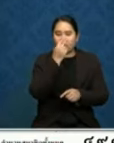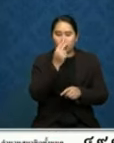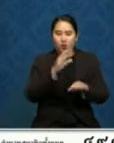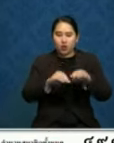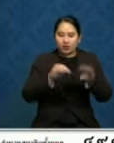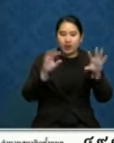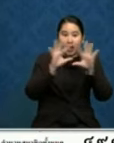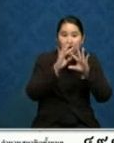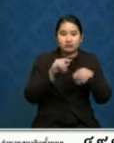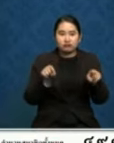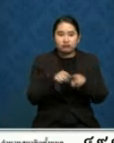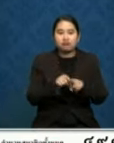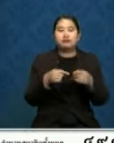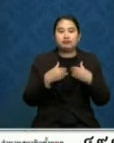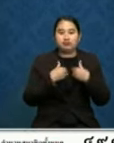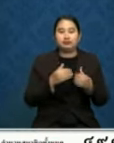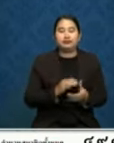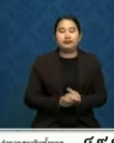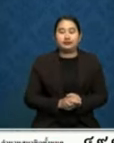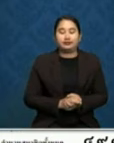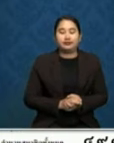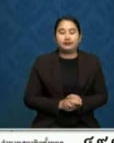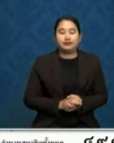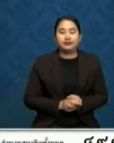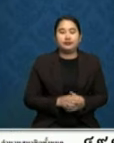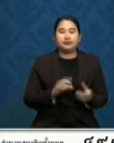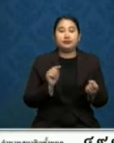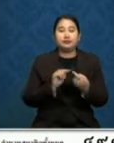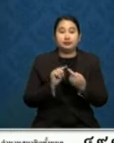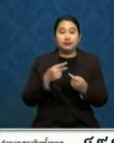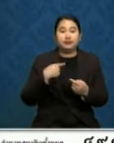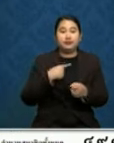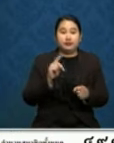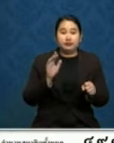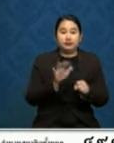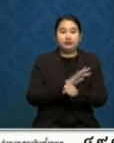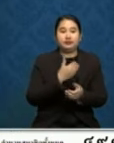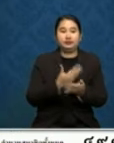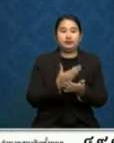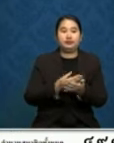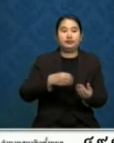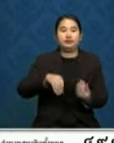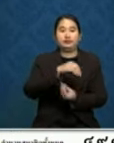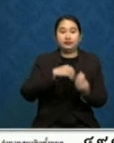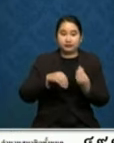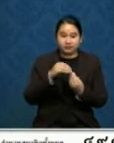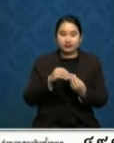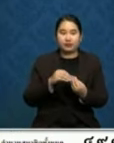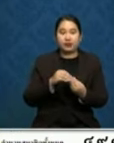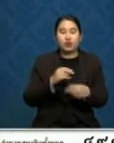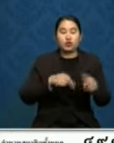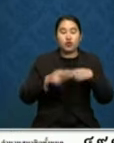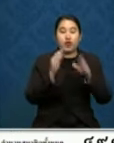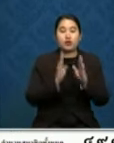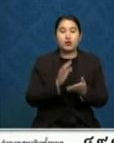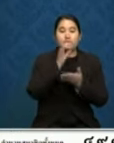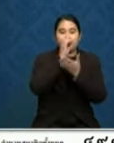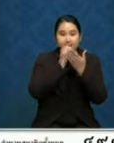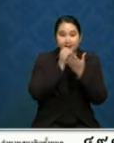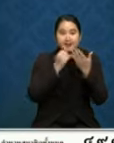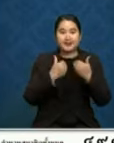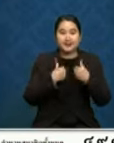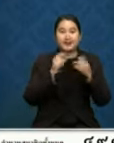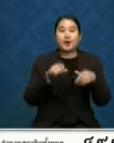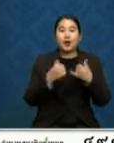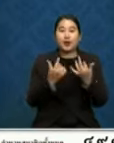และเพิ่มความคุ้มค่านะครับในการใช้งบประมาณเพื่อการบำบัดผู้ติดยาเสพติดที่ยัง